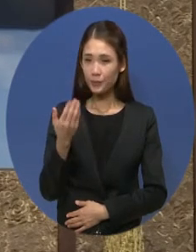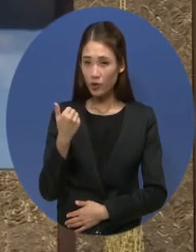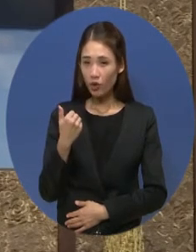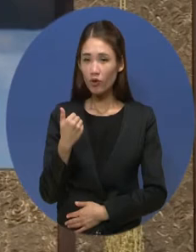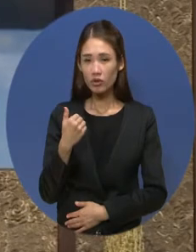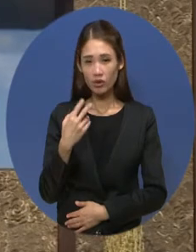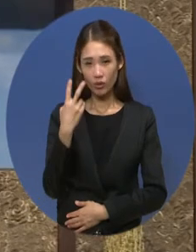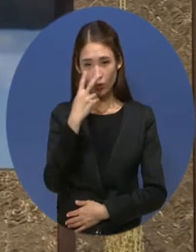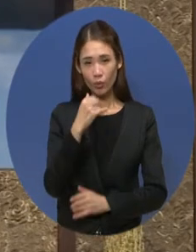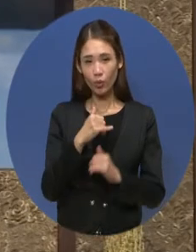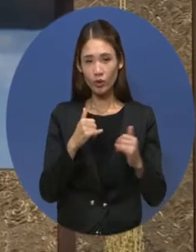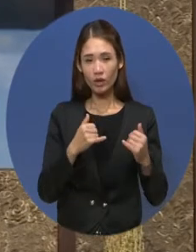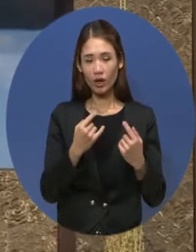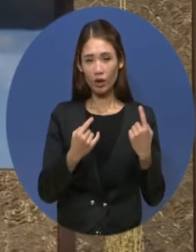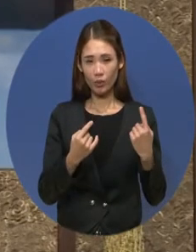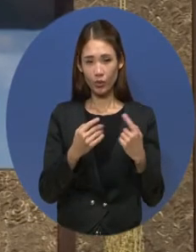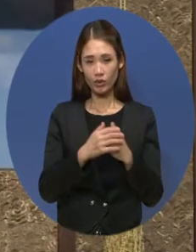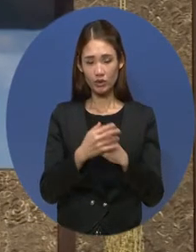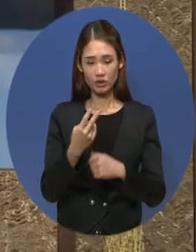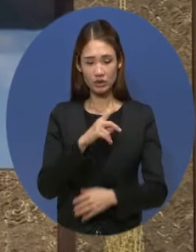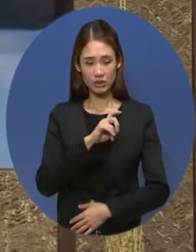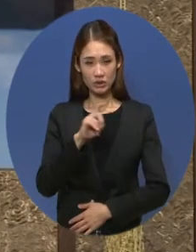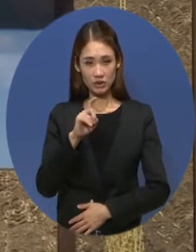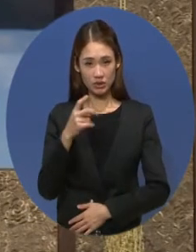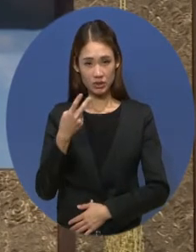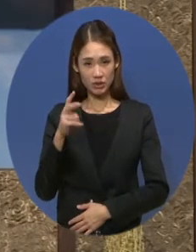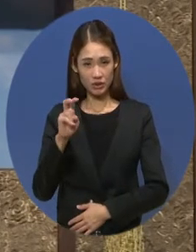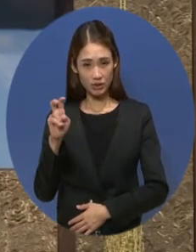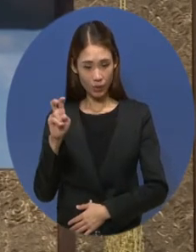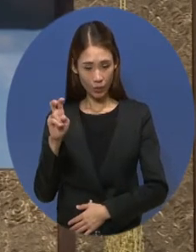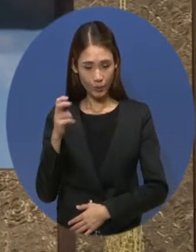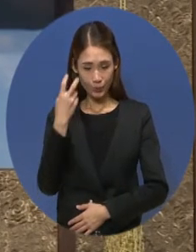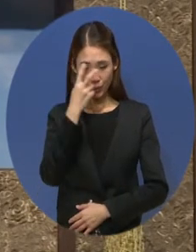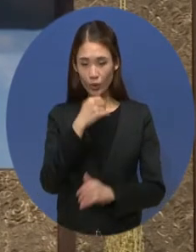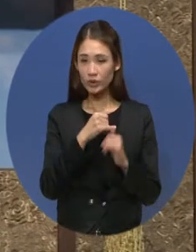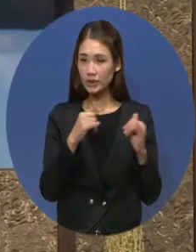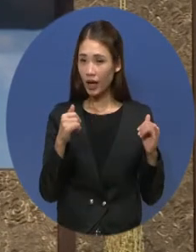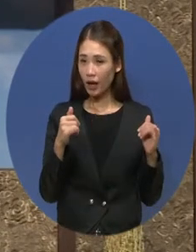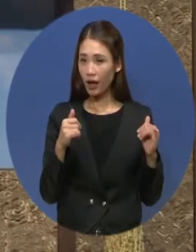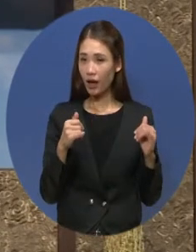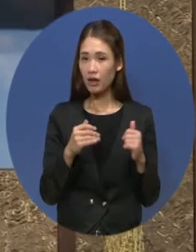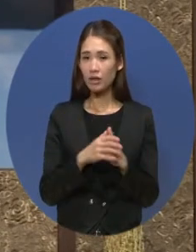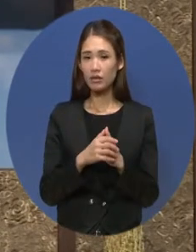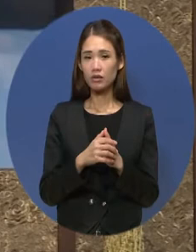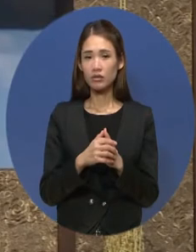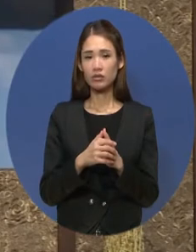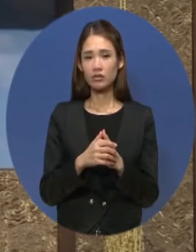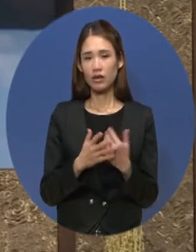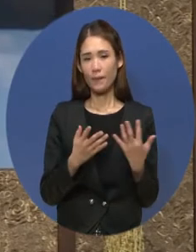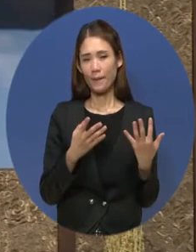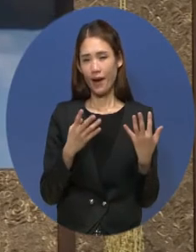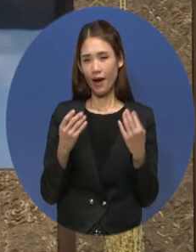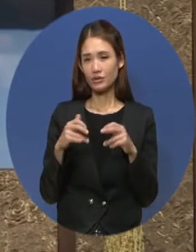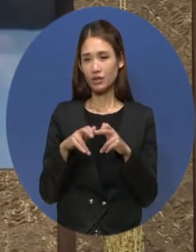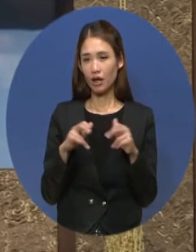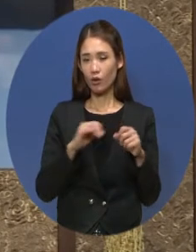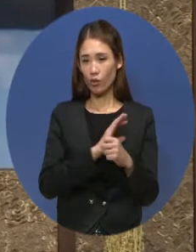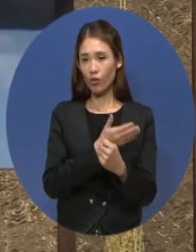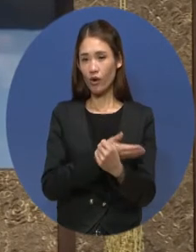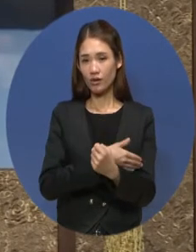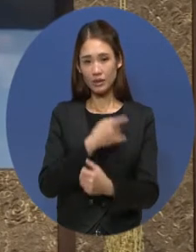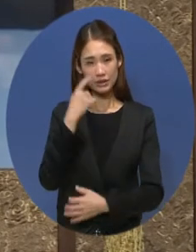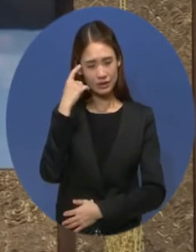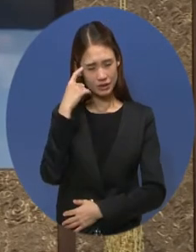보호자 들 보다는 2000 어 십 년 이십 년도 a 보호자 분들은 많은 그 장애인들의 권리 의식을 많이